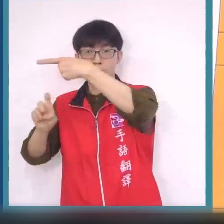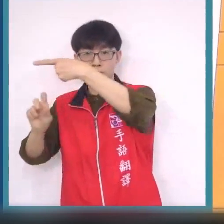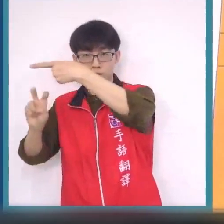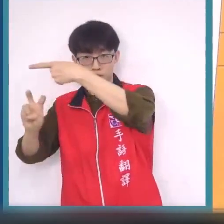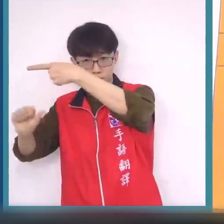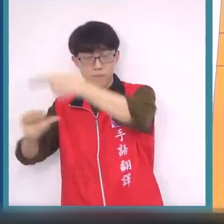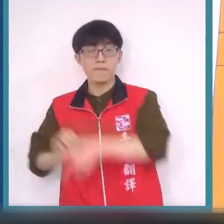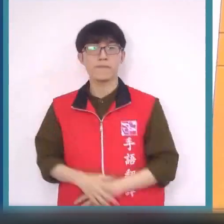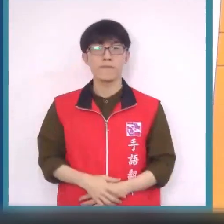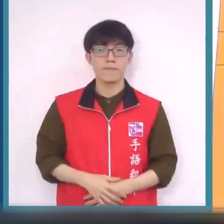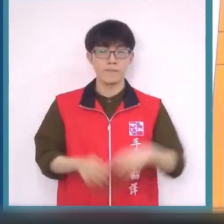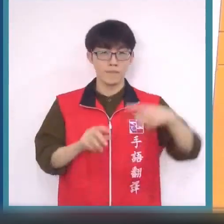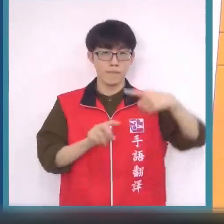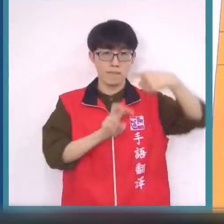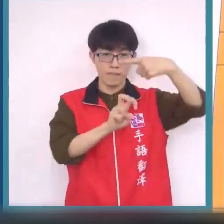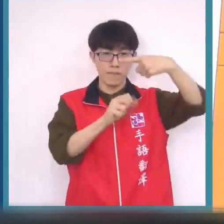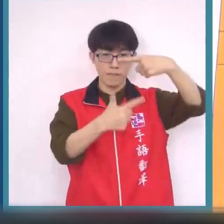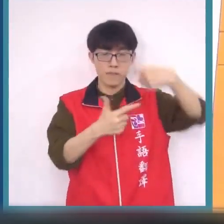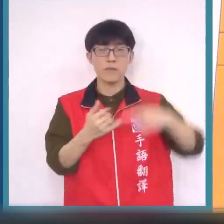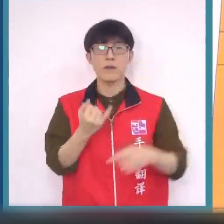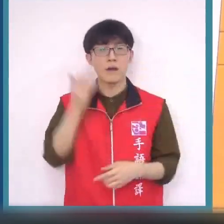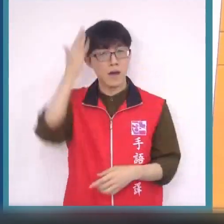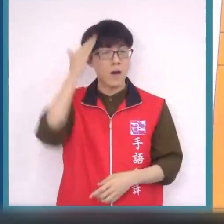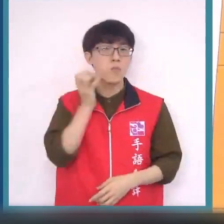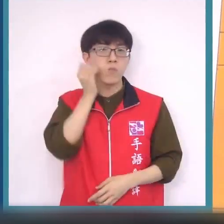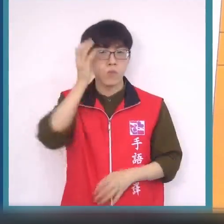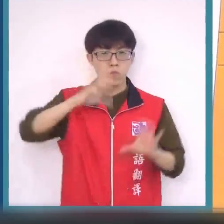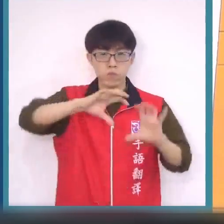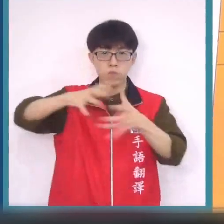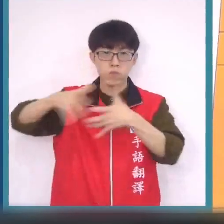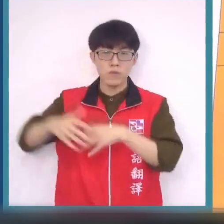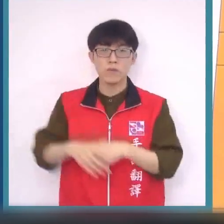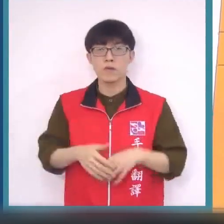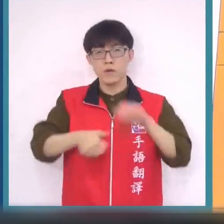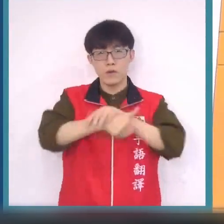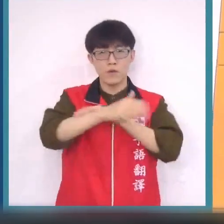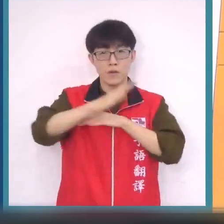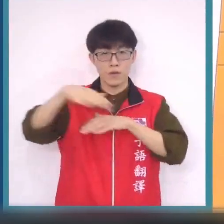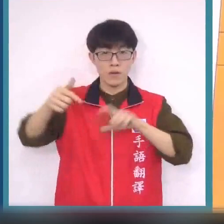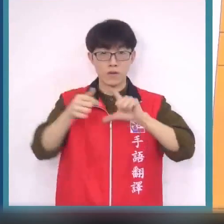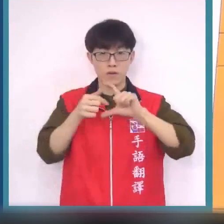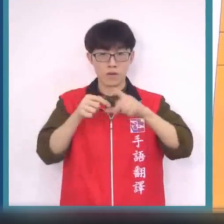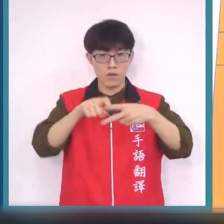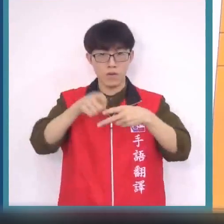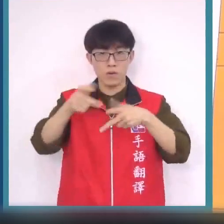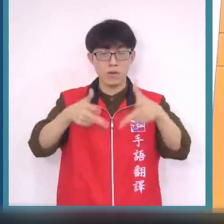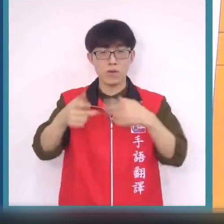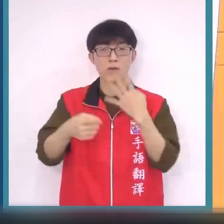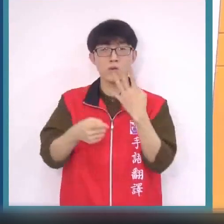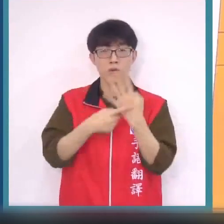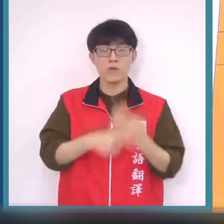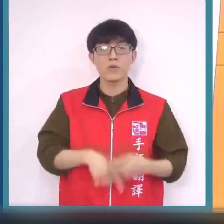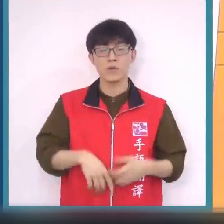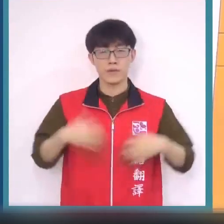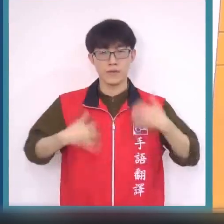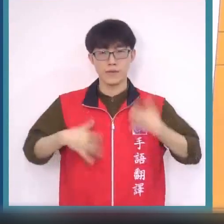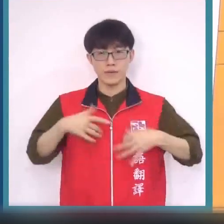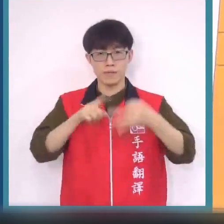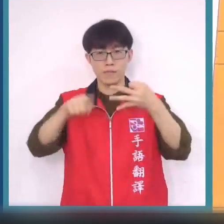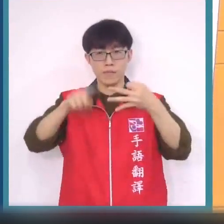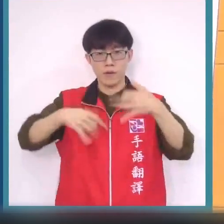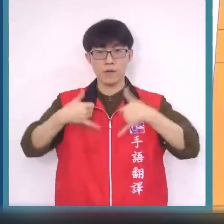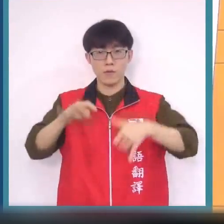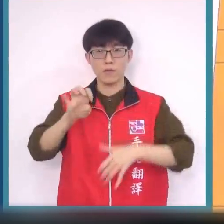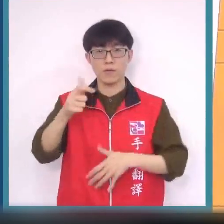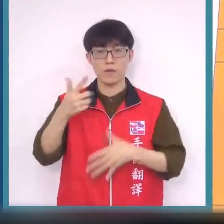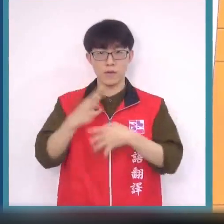1月22、1月23、1月25。那1月26号有可口可乐世界，桃园区龟山工业区新邦路46号。那它